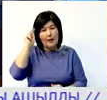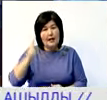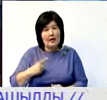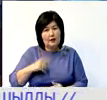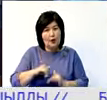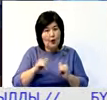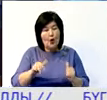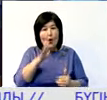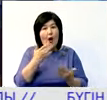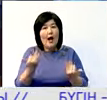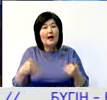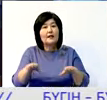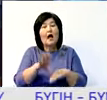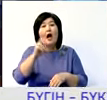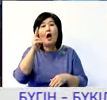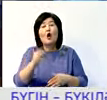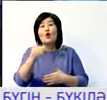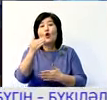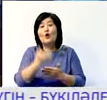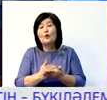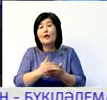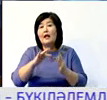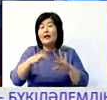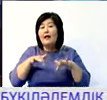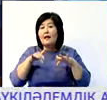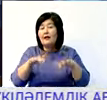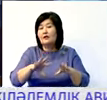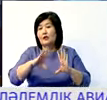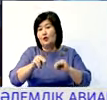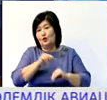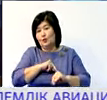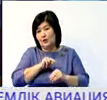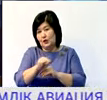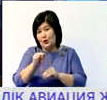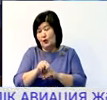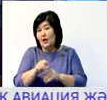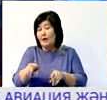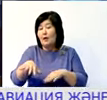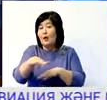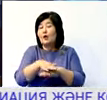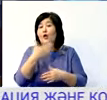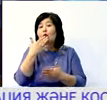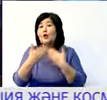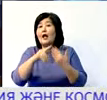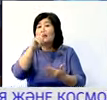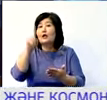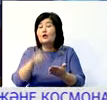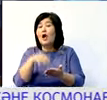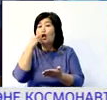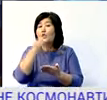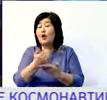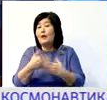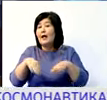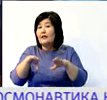көтеру, уақыт талабына сай әлеуметтік желіде жүйеліде нәтижелі жұмыс жасауға үйрету, жамағаттан түсетін сұрақтардың барлығына жауап бере